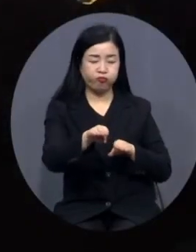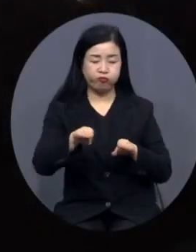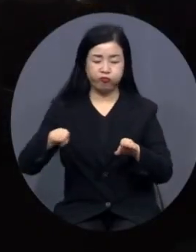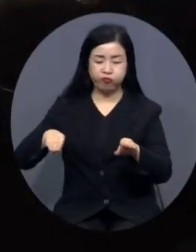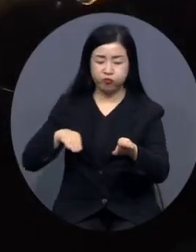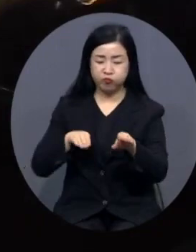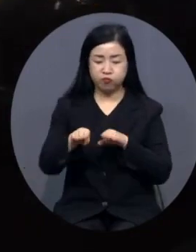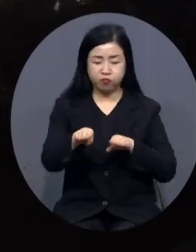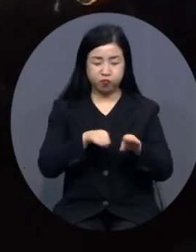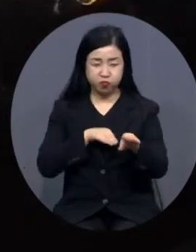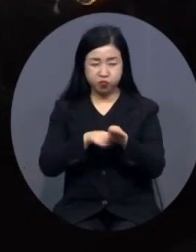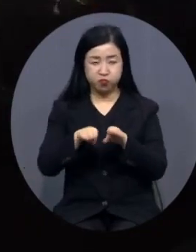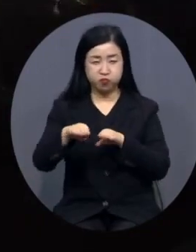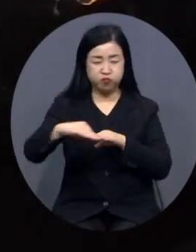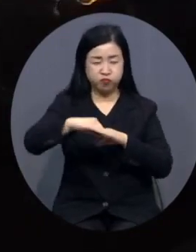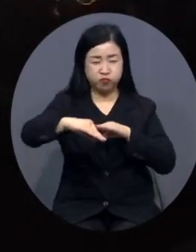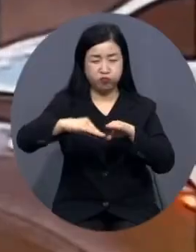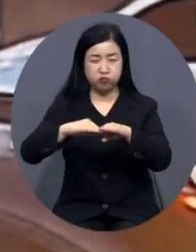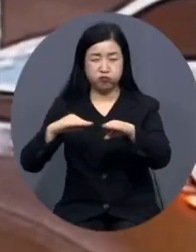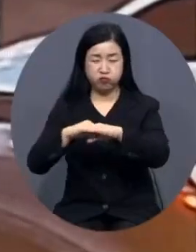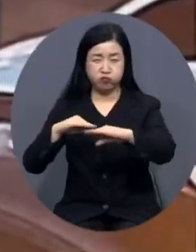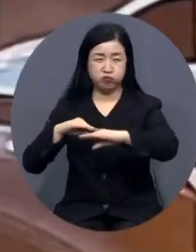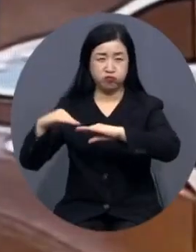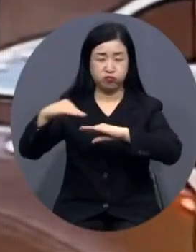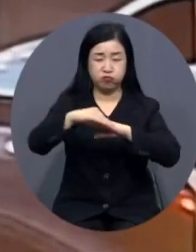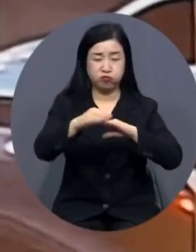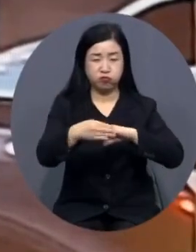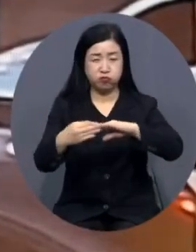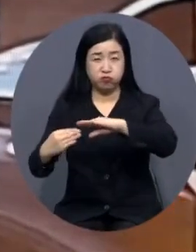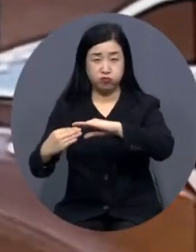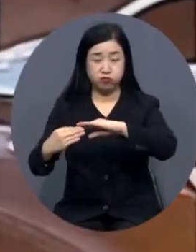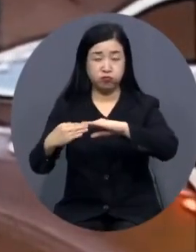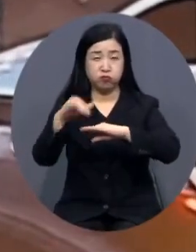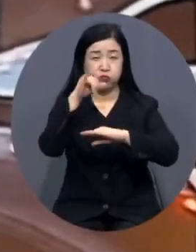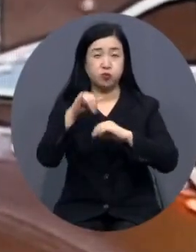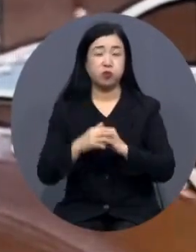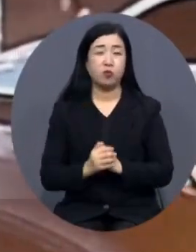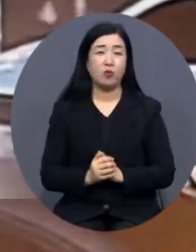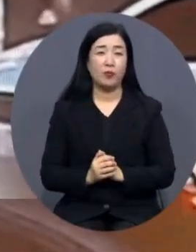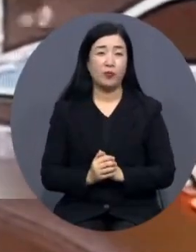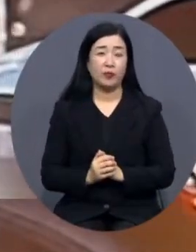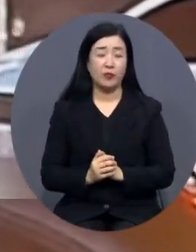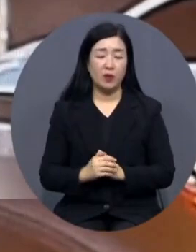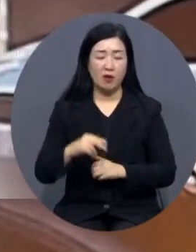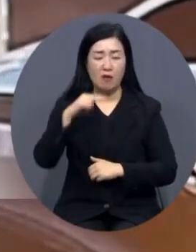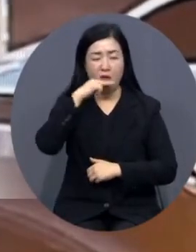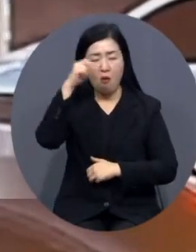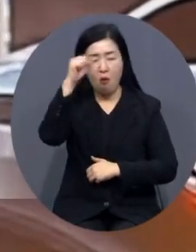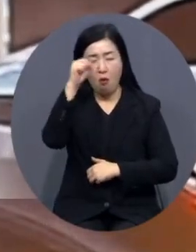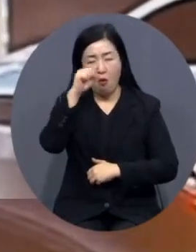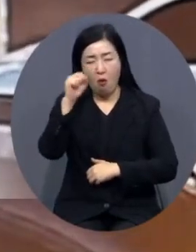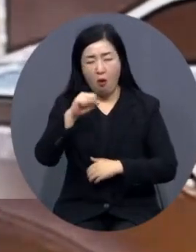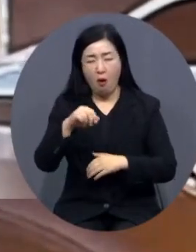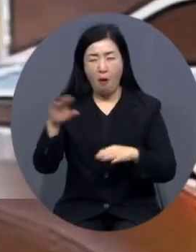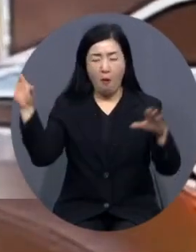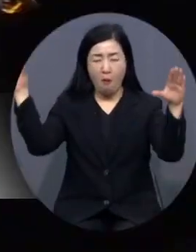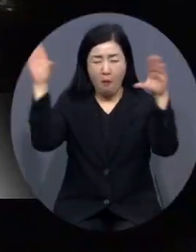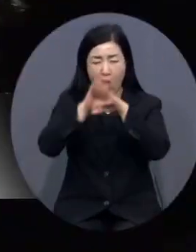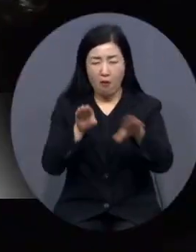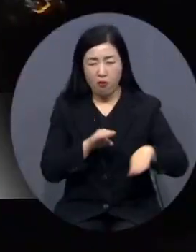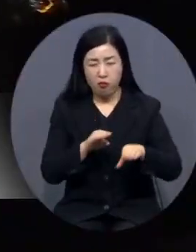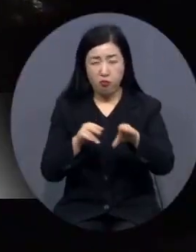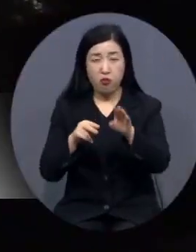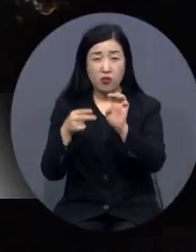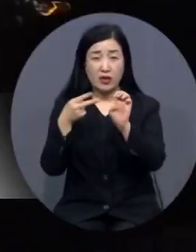차량에 부딪히고 결국 차량 4대에 사방이 가로막힌 운전자. 음주 상태로 심야에 질주를 했던 40대